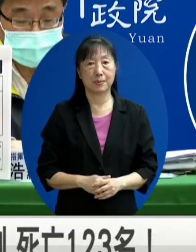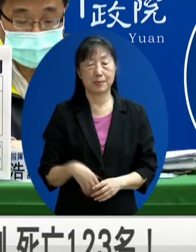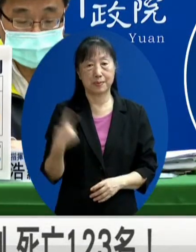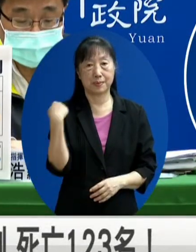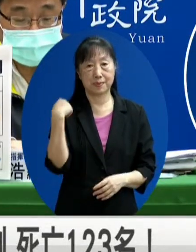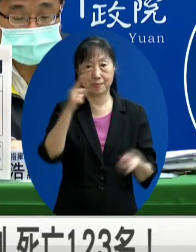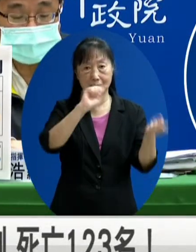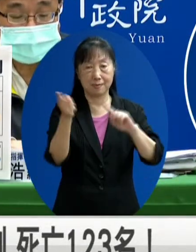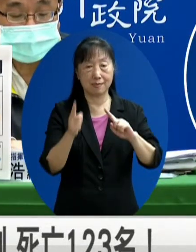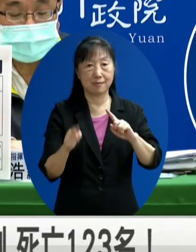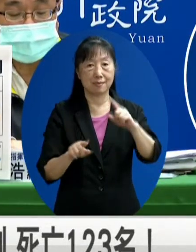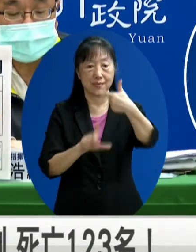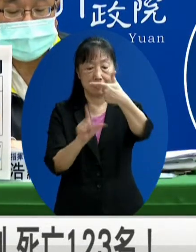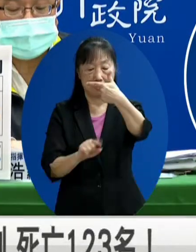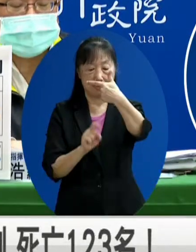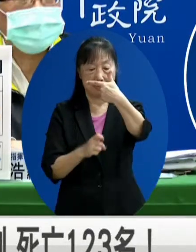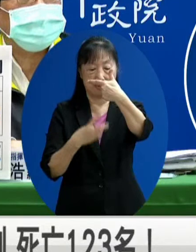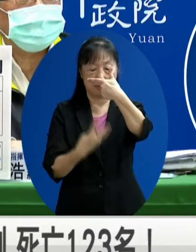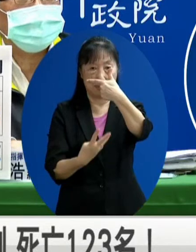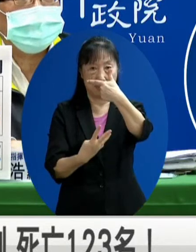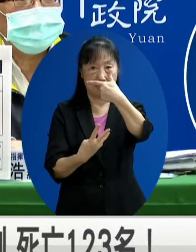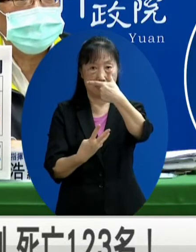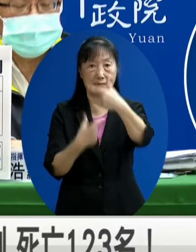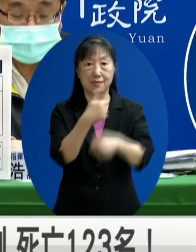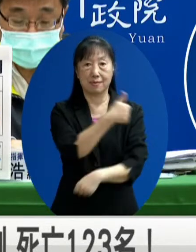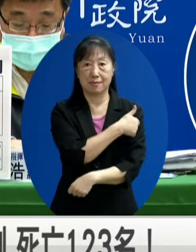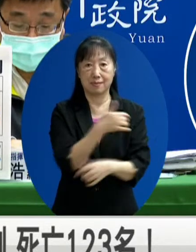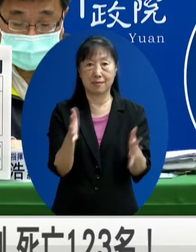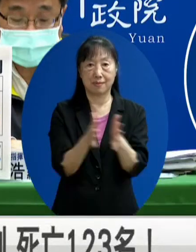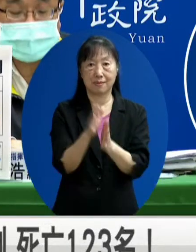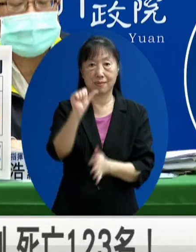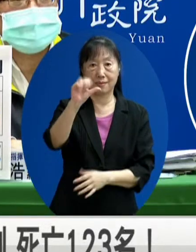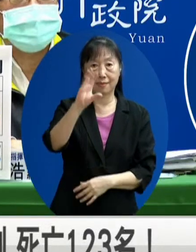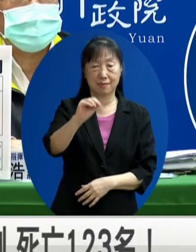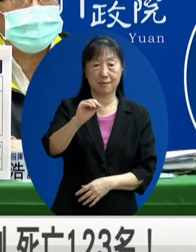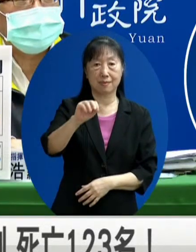天一天6月13号，我们就接种了